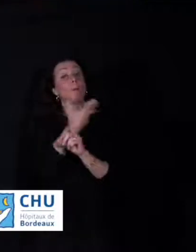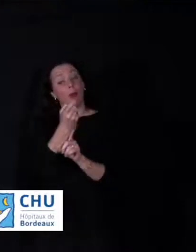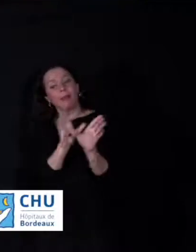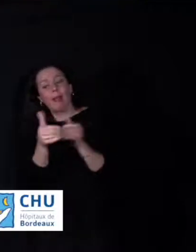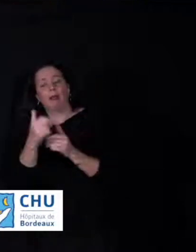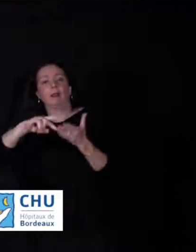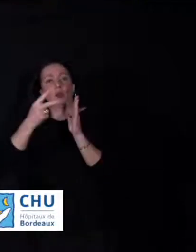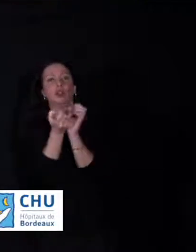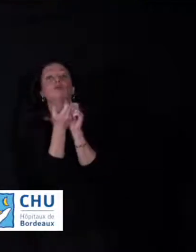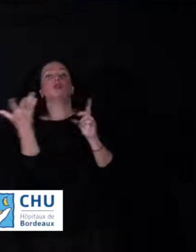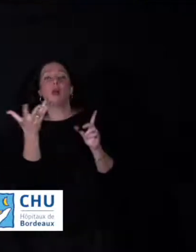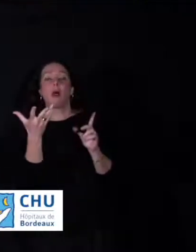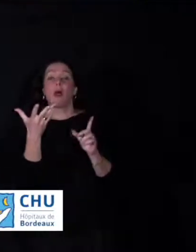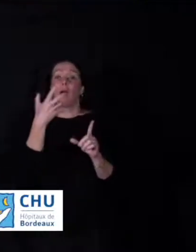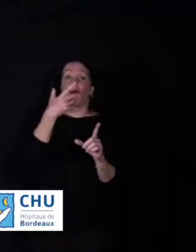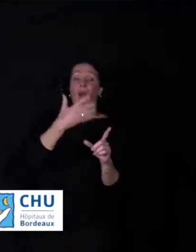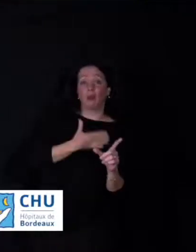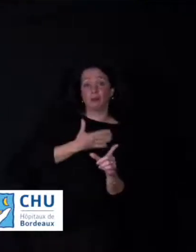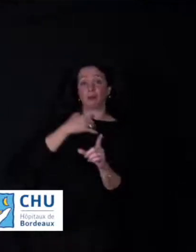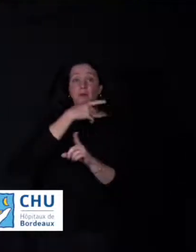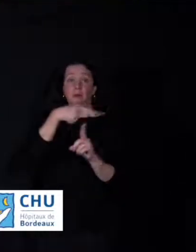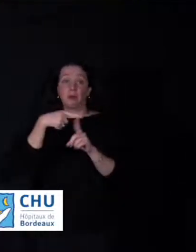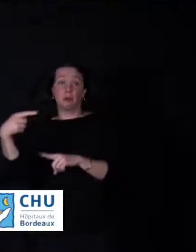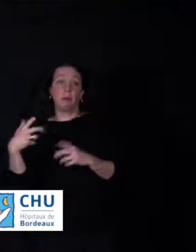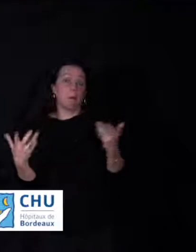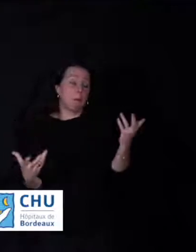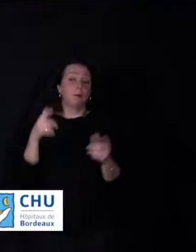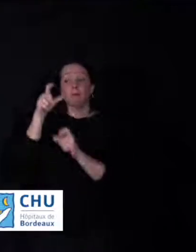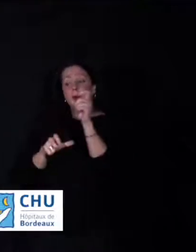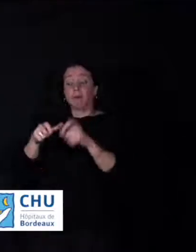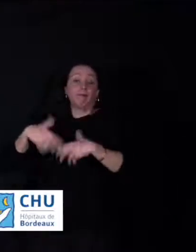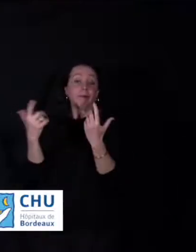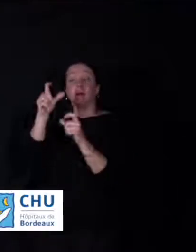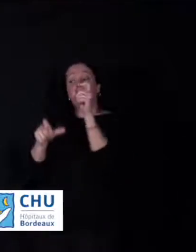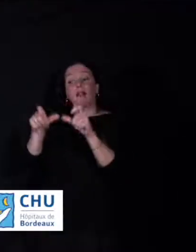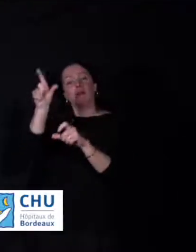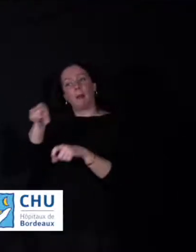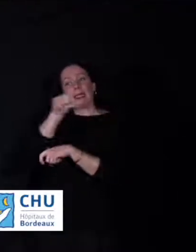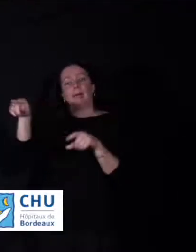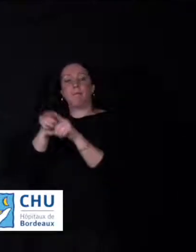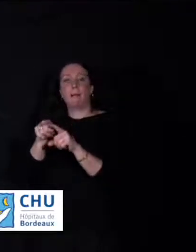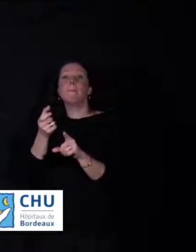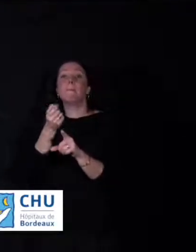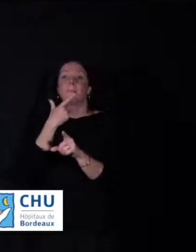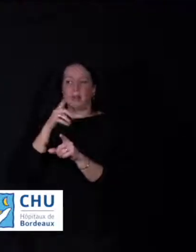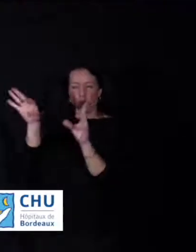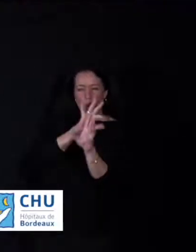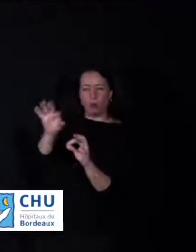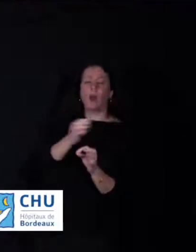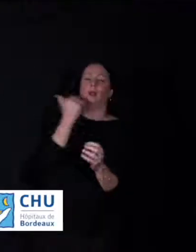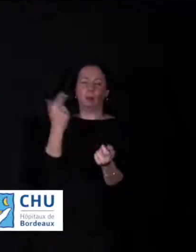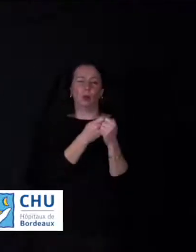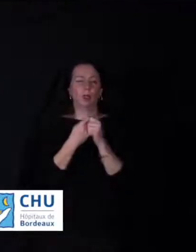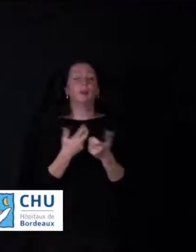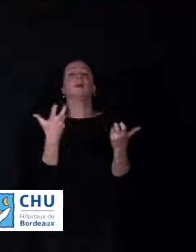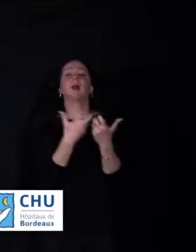Est-ce un bien, est-ce un mal? Je pense que c'est pareil dans la pharmacopée. Plus on a de choix, mieux c'est. On pourra adapter le vaccin à nos populations. Par